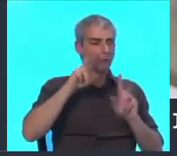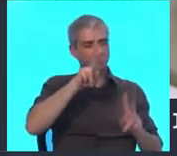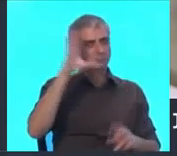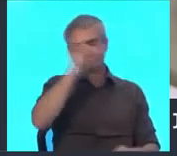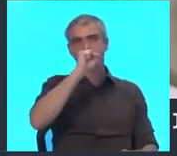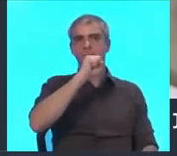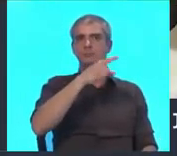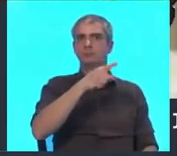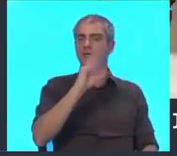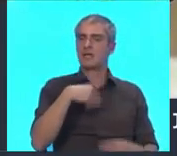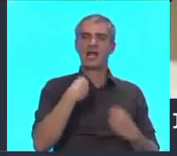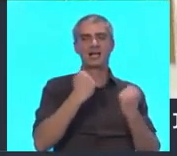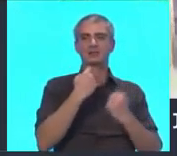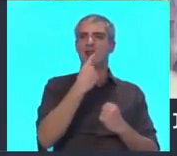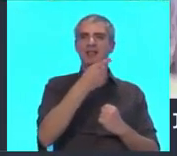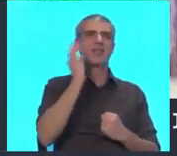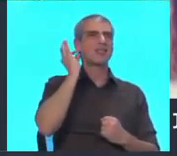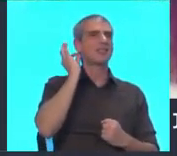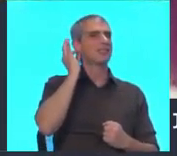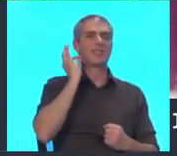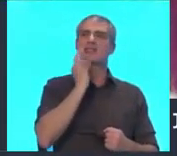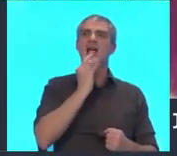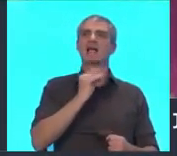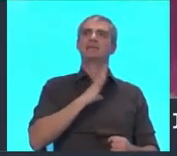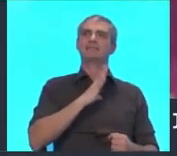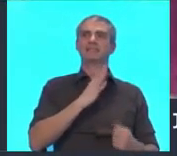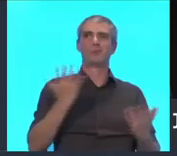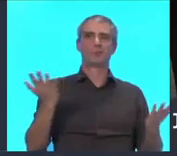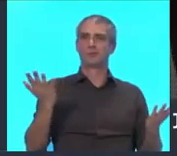לתת לה הגדרה של נערה בסיכון.